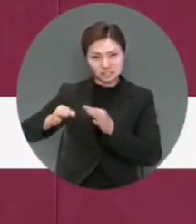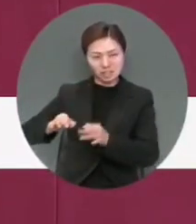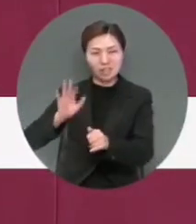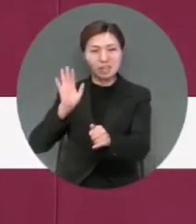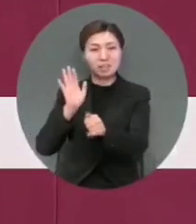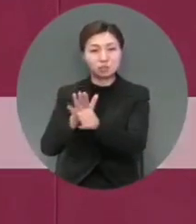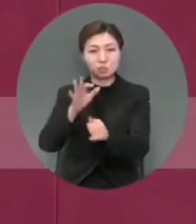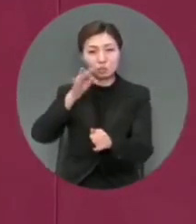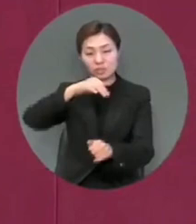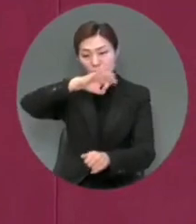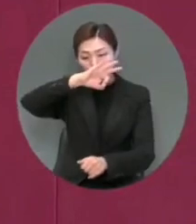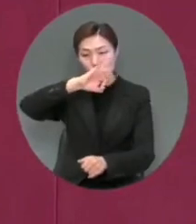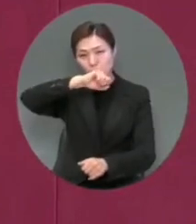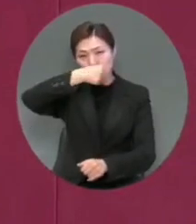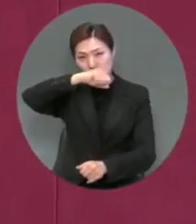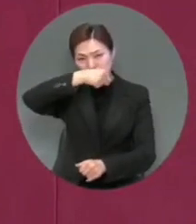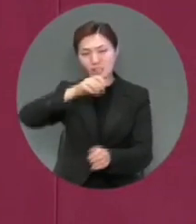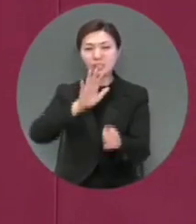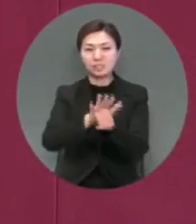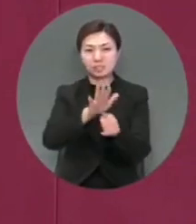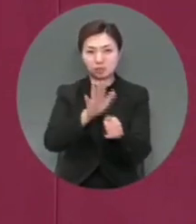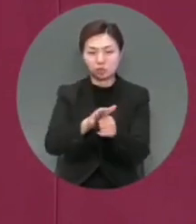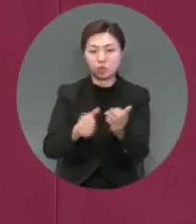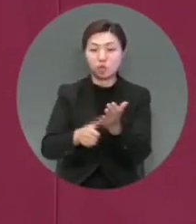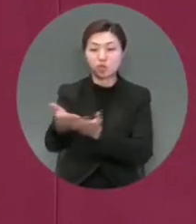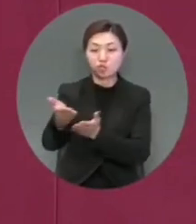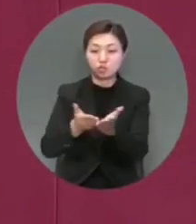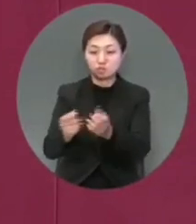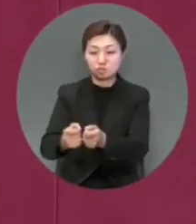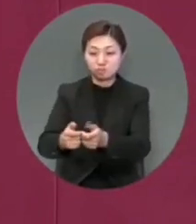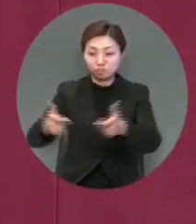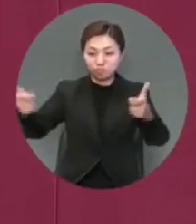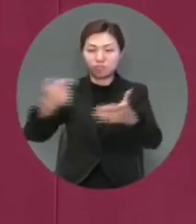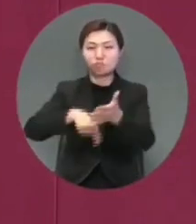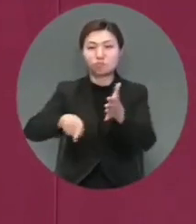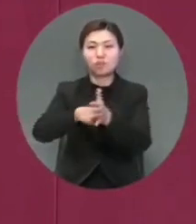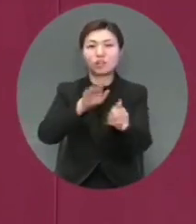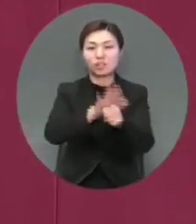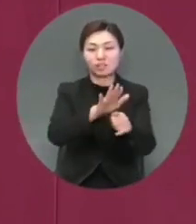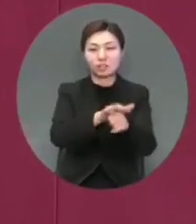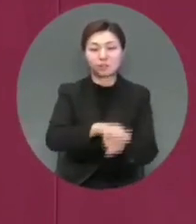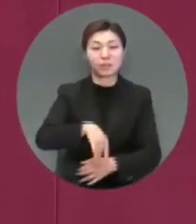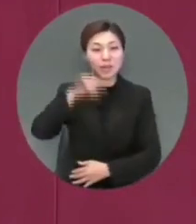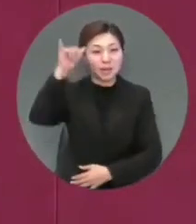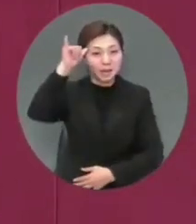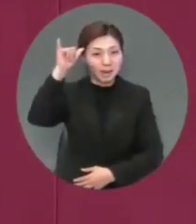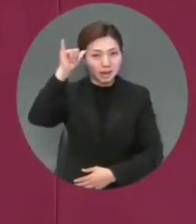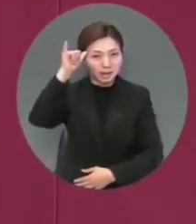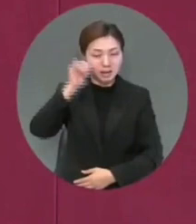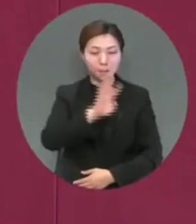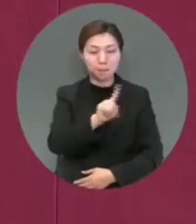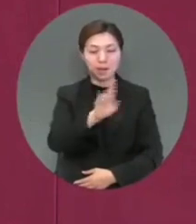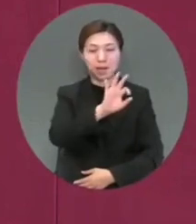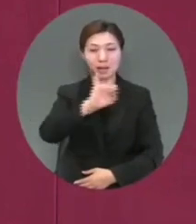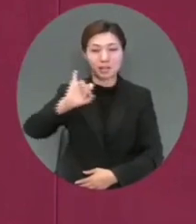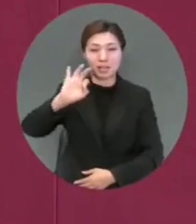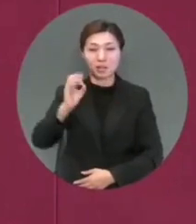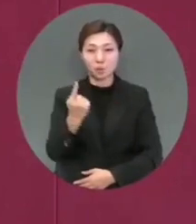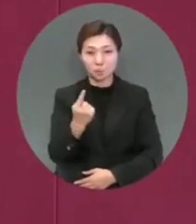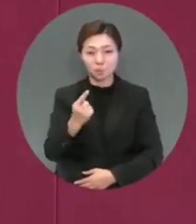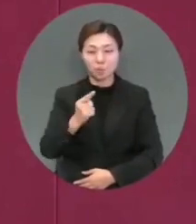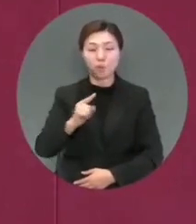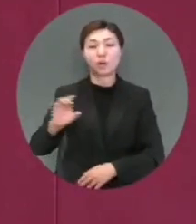수출금융공급을 확대하겠습니다. AI, 바이오, 사이버 보안, 디지털 플랫폼 정부